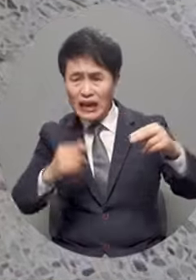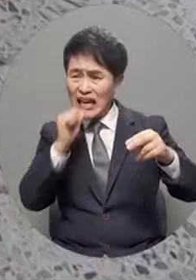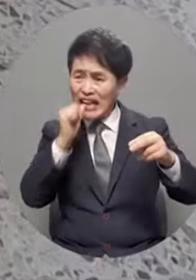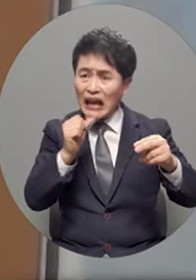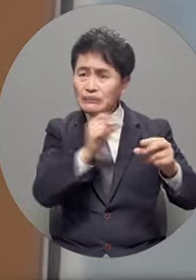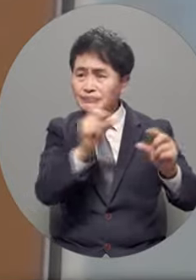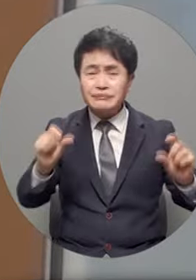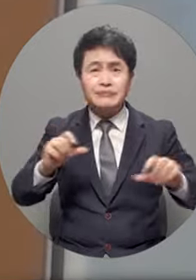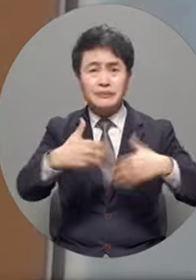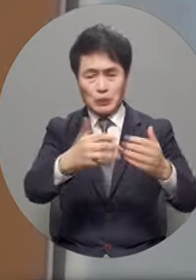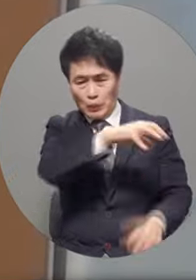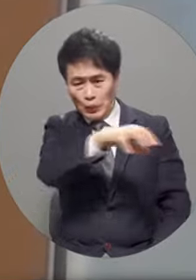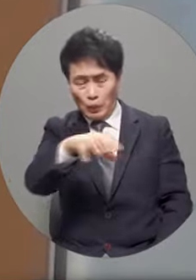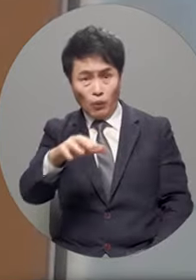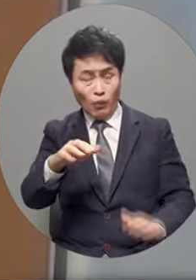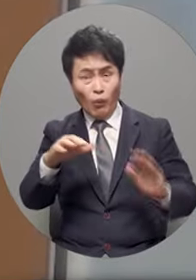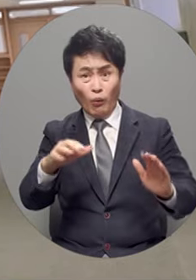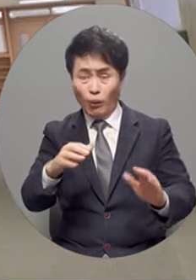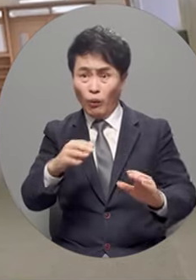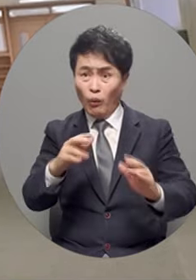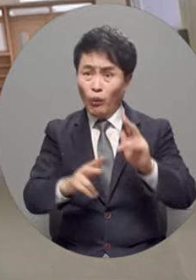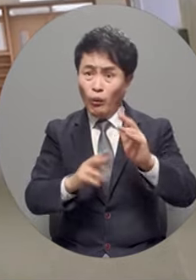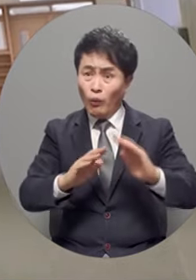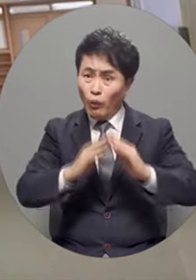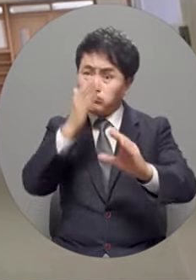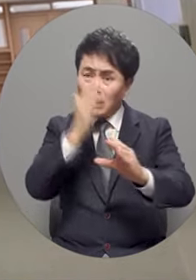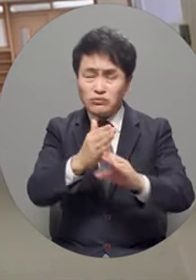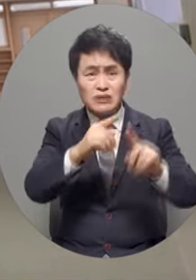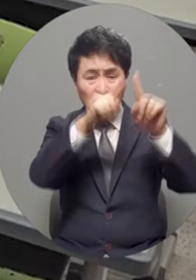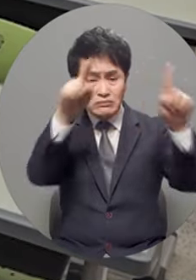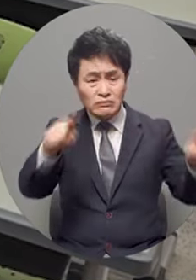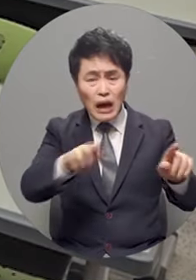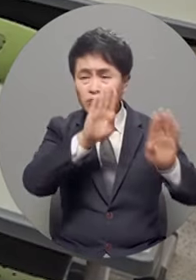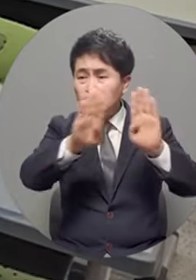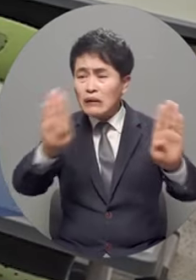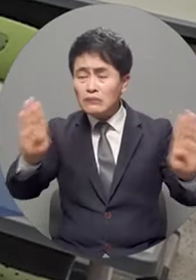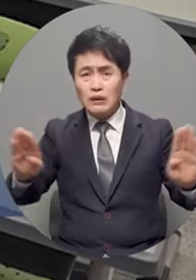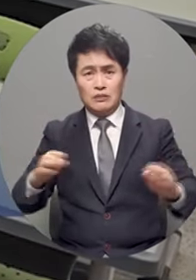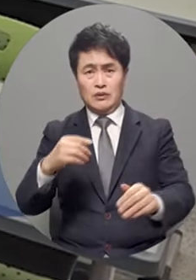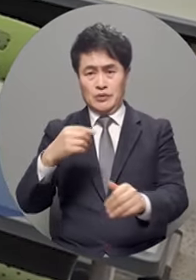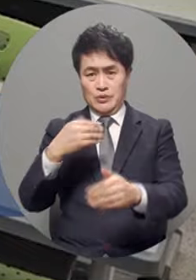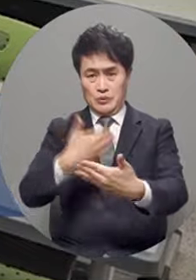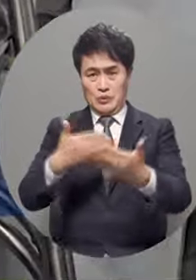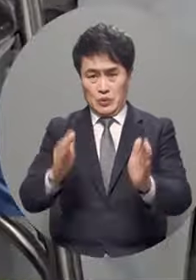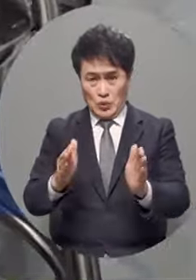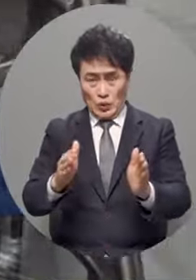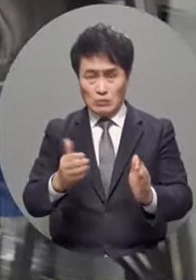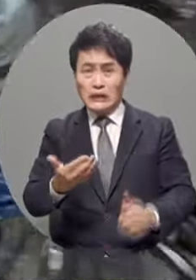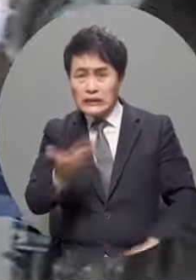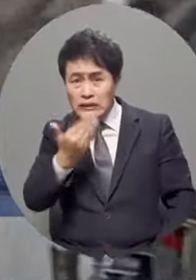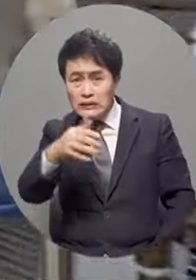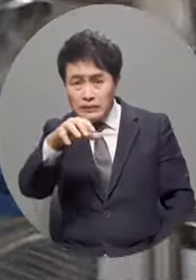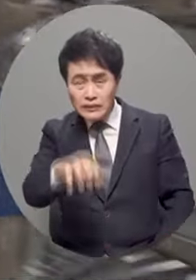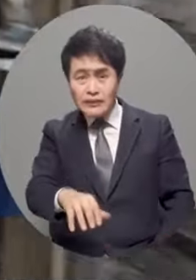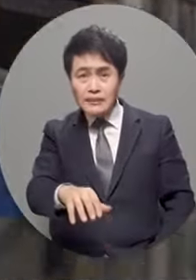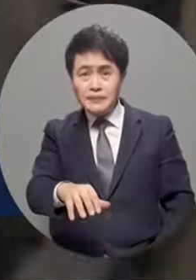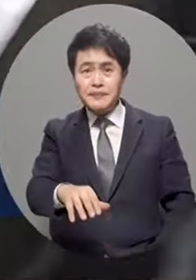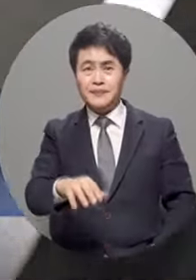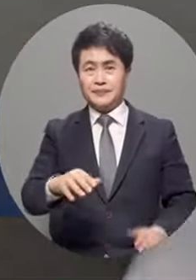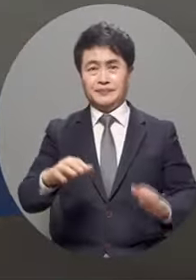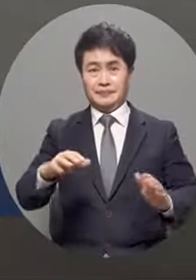있고 곳곳에 공사 중이라는 안내판이 설치돼 있습니다. 뭐 교실, 식당, 심지어